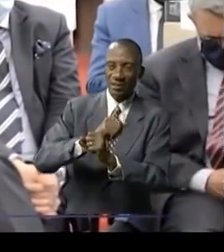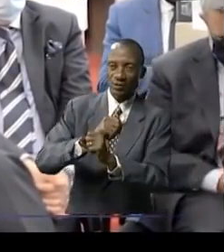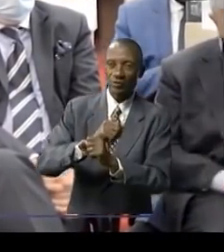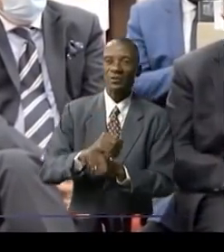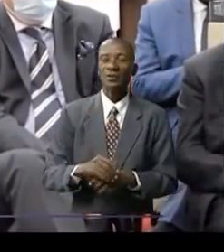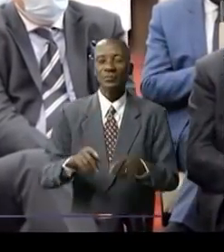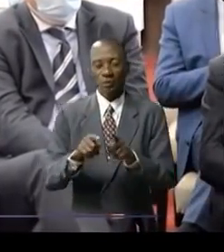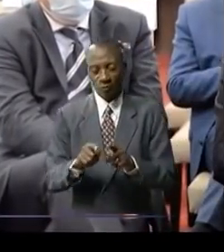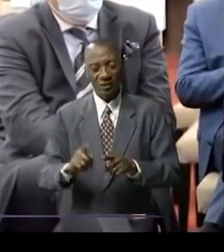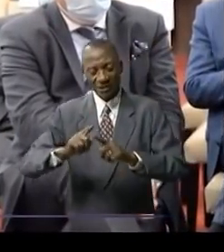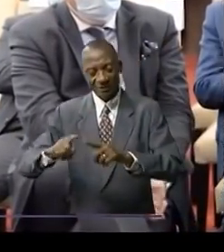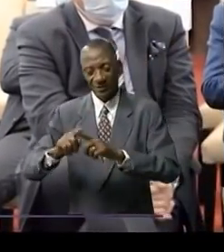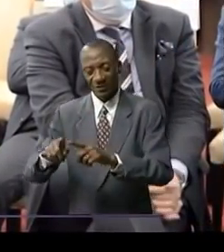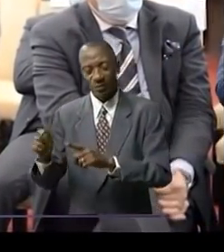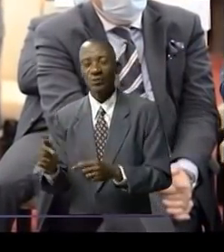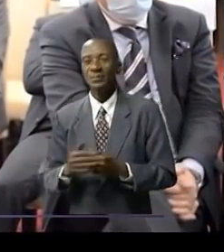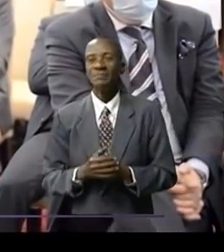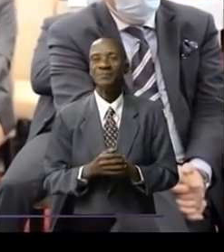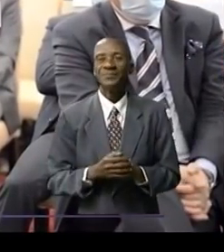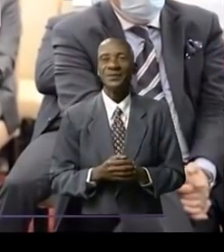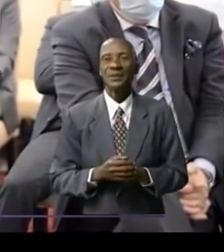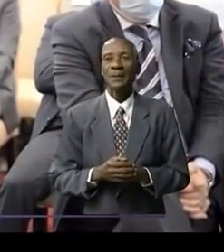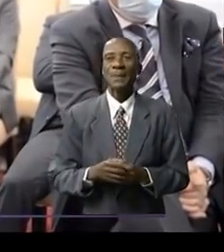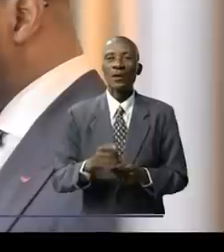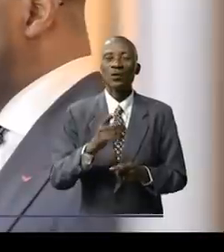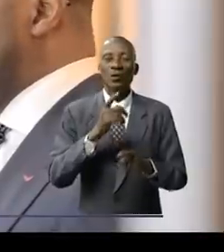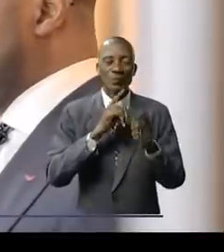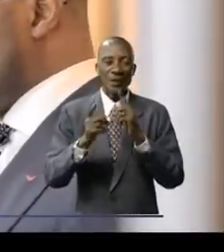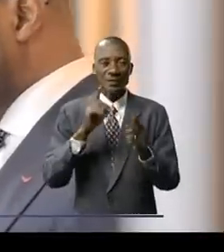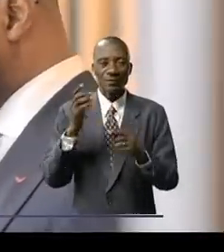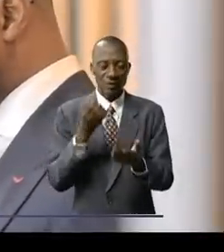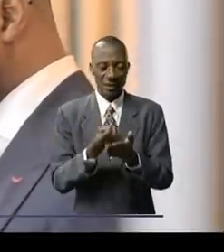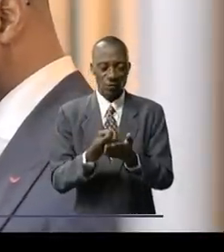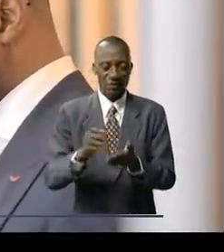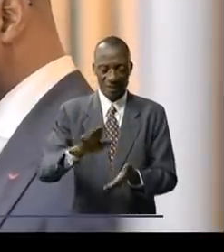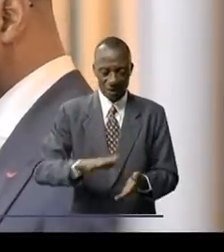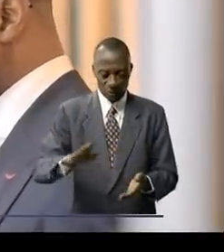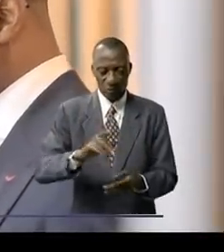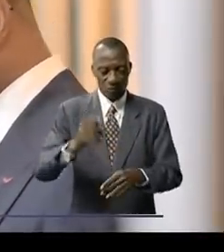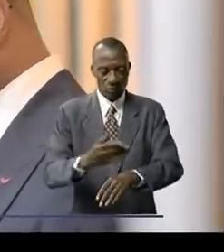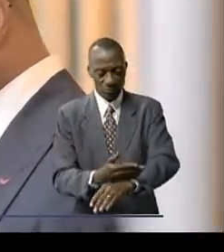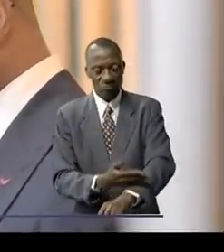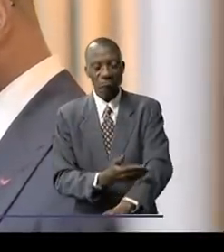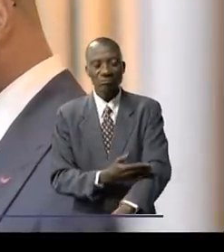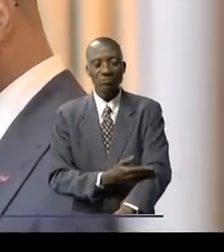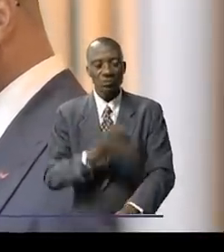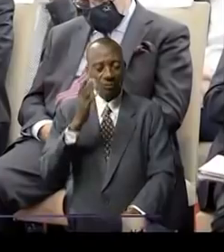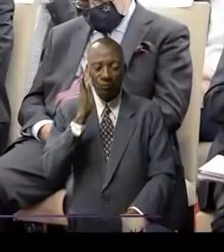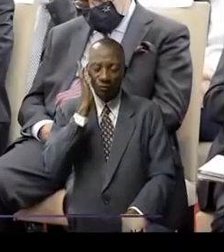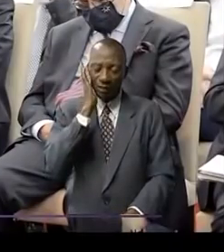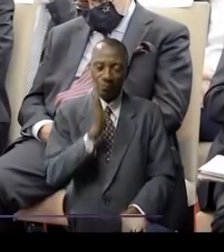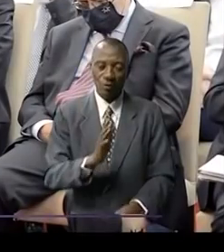en place. Le parti souligne que la relance de l'économie nationale doit reposer sur une meilleure gestion des finances